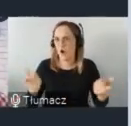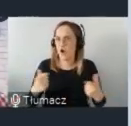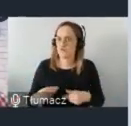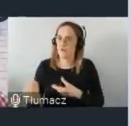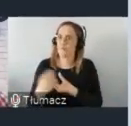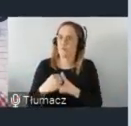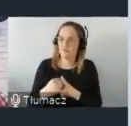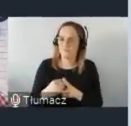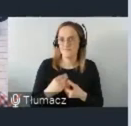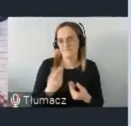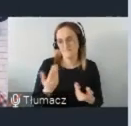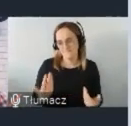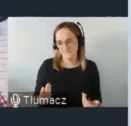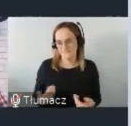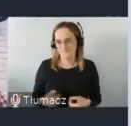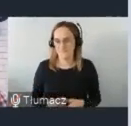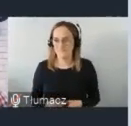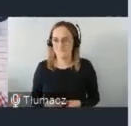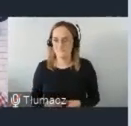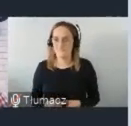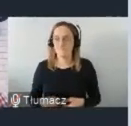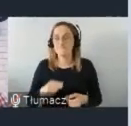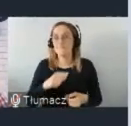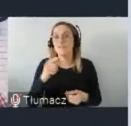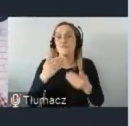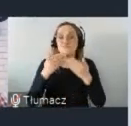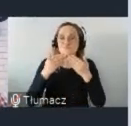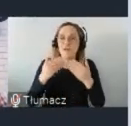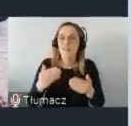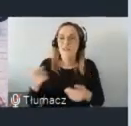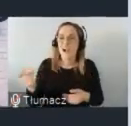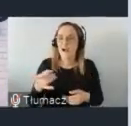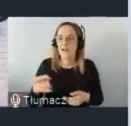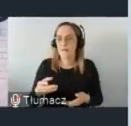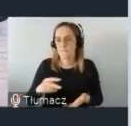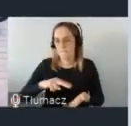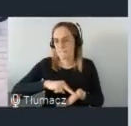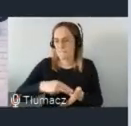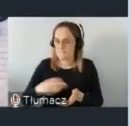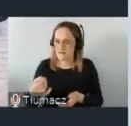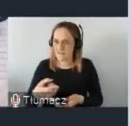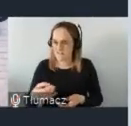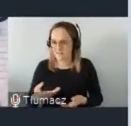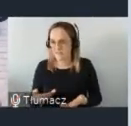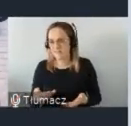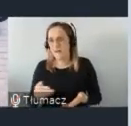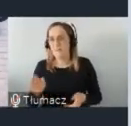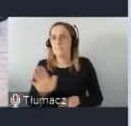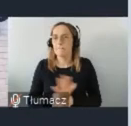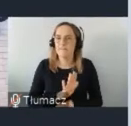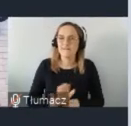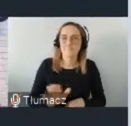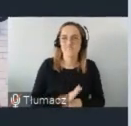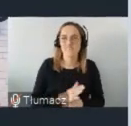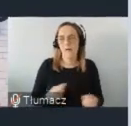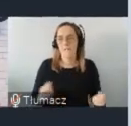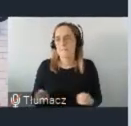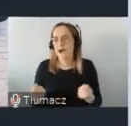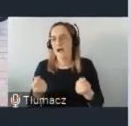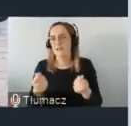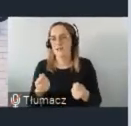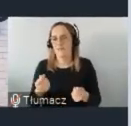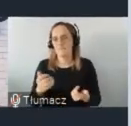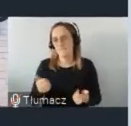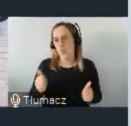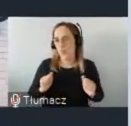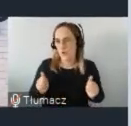Dzięki bardzo za odpowiedź o grach planszowych. Tak, w ogóle rynek rozwija się niesamowicie. Zawsze zaczyna się od tego, że biznes, marketing, tak, branża